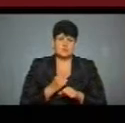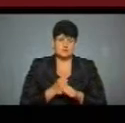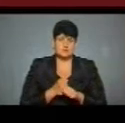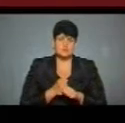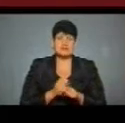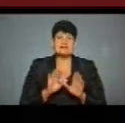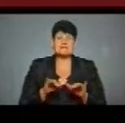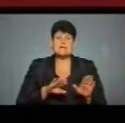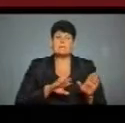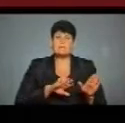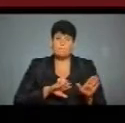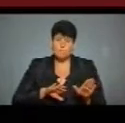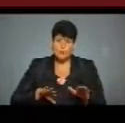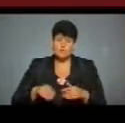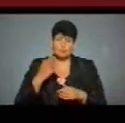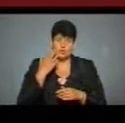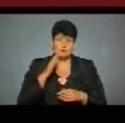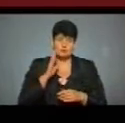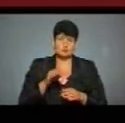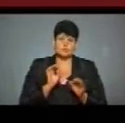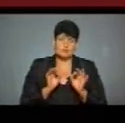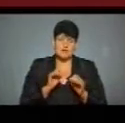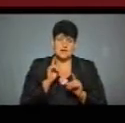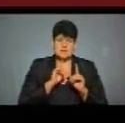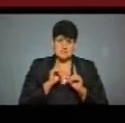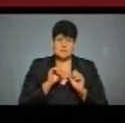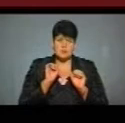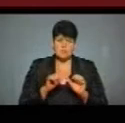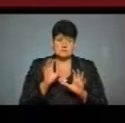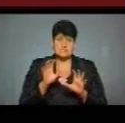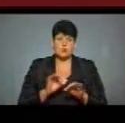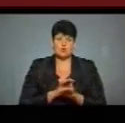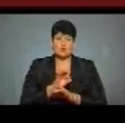і тільки потім, коли вже буде повноцінна сесія, ми можемо якийсь